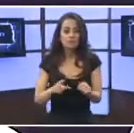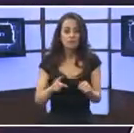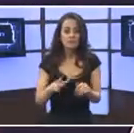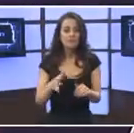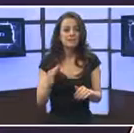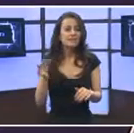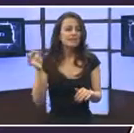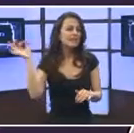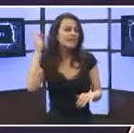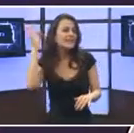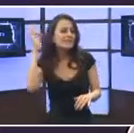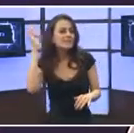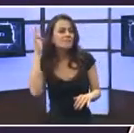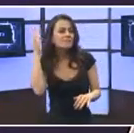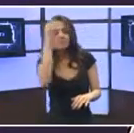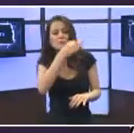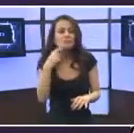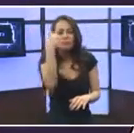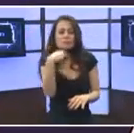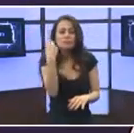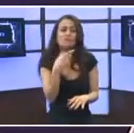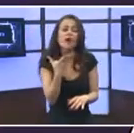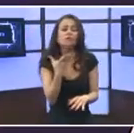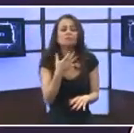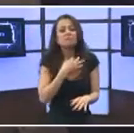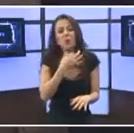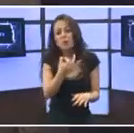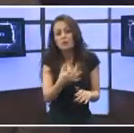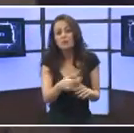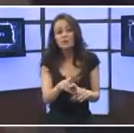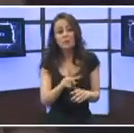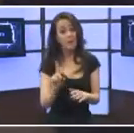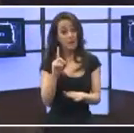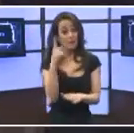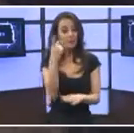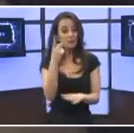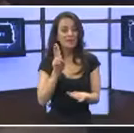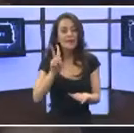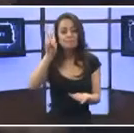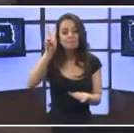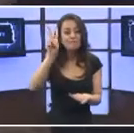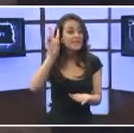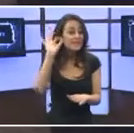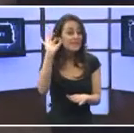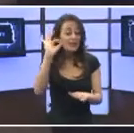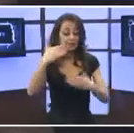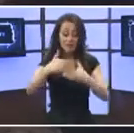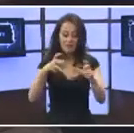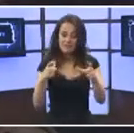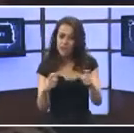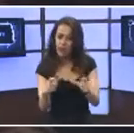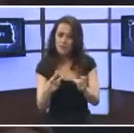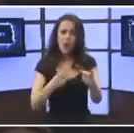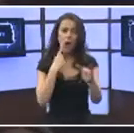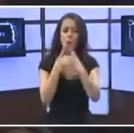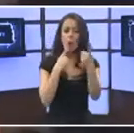sesimden var. Dolayı özür diliyorum herkesten. Günde 20 yerde konuşturuyorlar bizi. Süreç, hızlı bir tabii süreç yaşıyoruz. Bir de